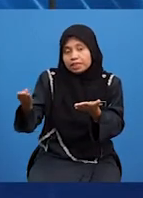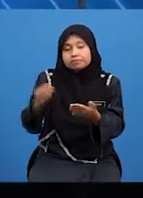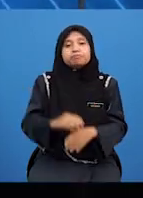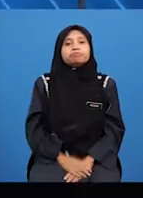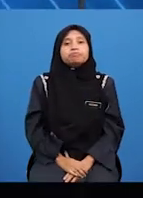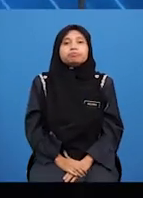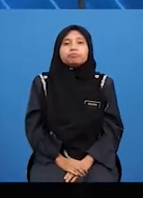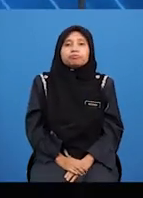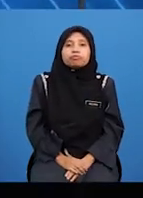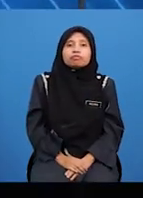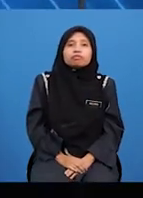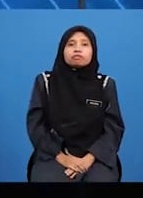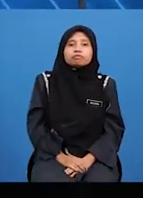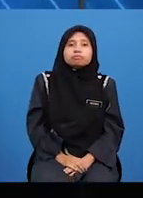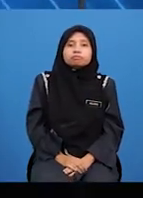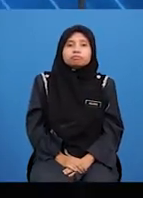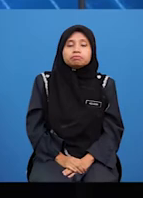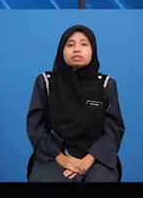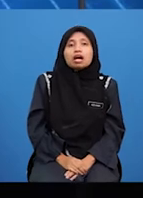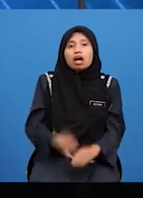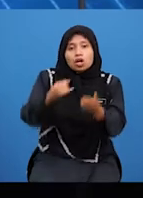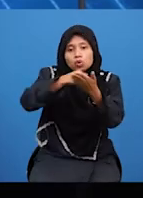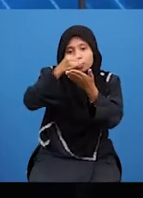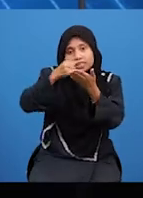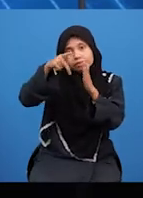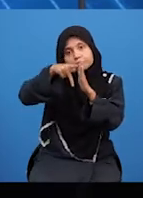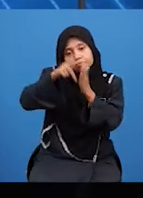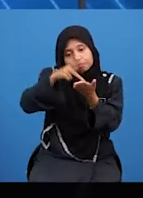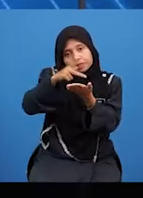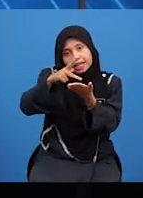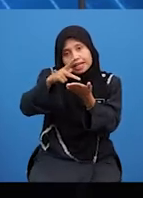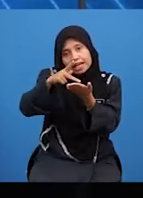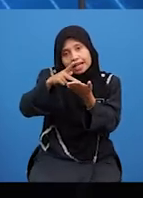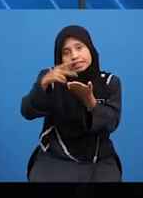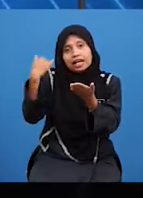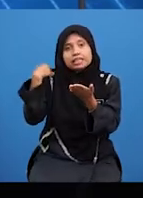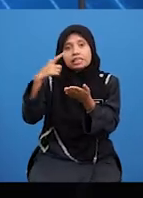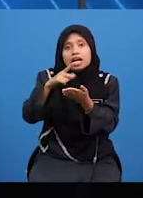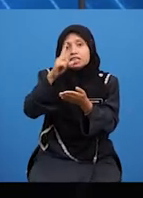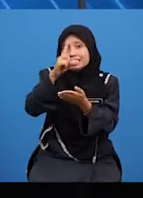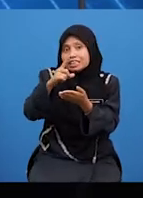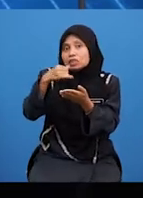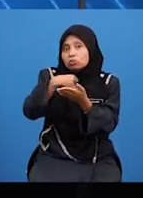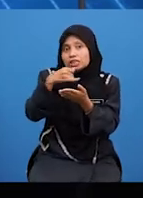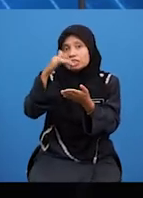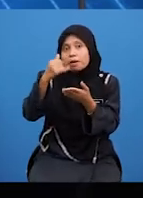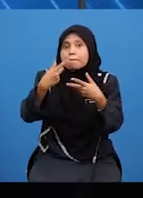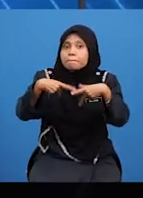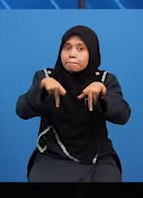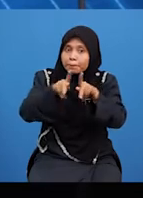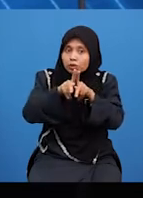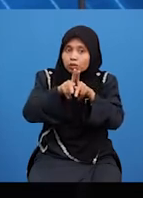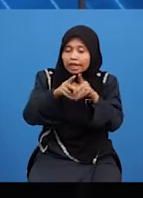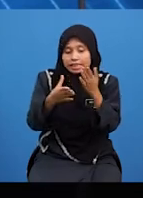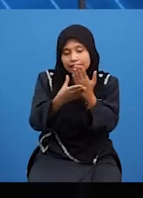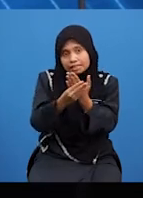Cikgu Arif. Lukisan pengkaryaan setting merupakan satu lukisan yang memerlukan kemahiran pelajar